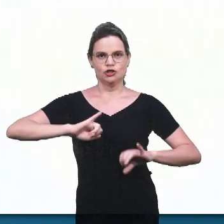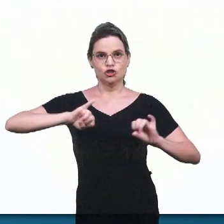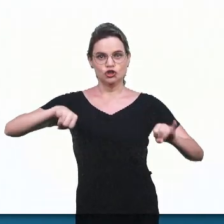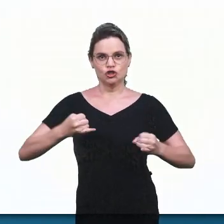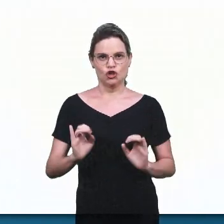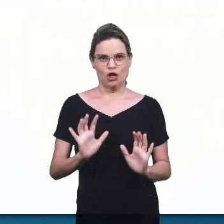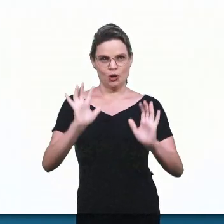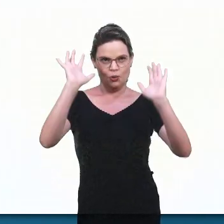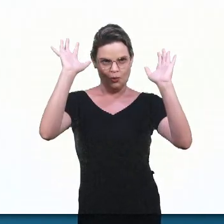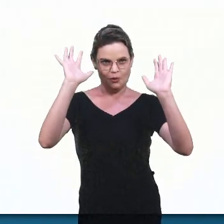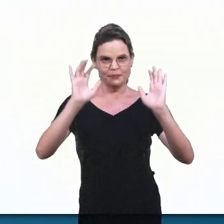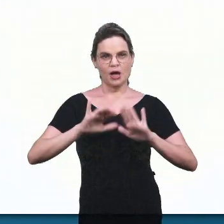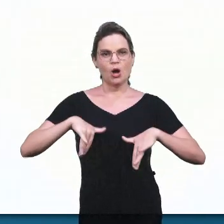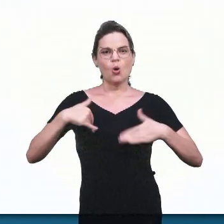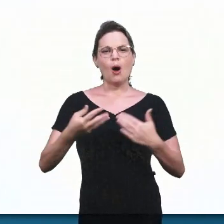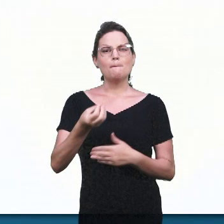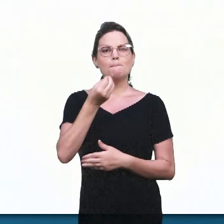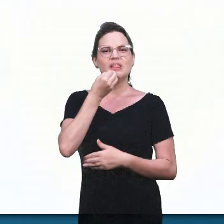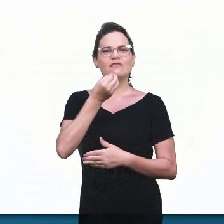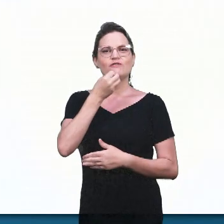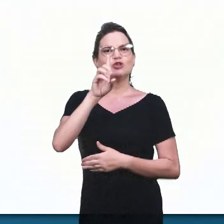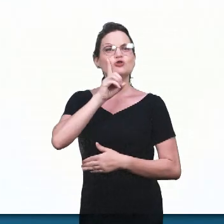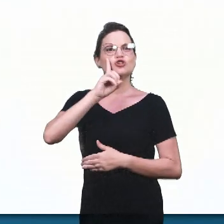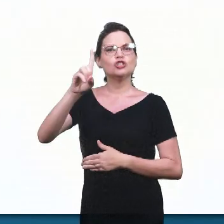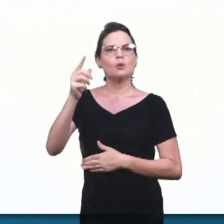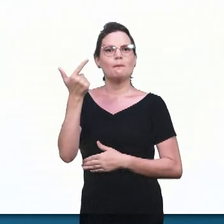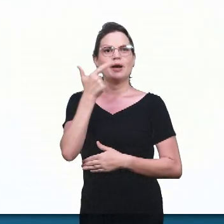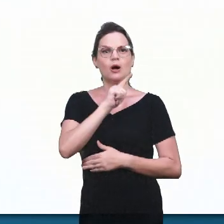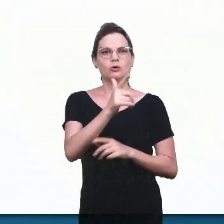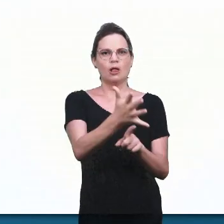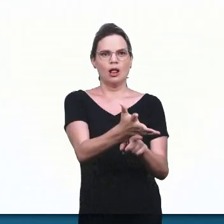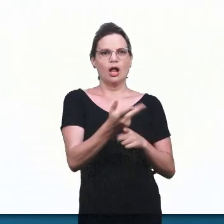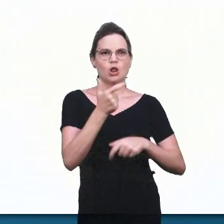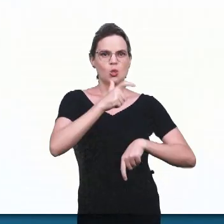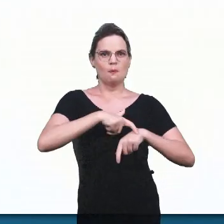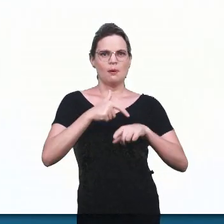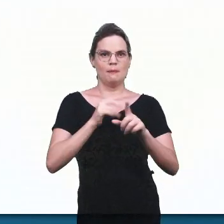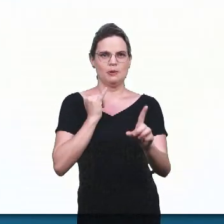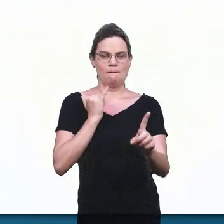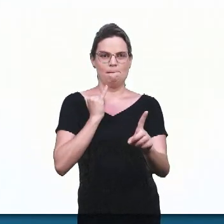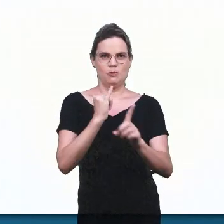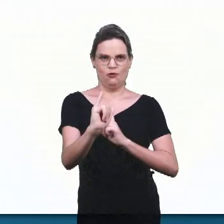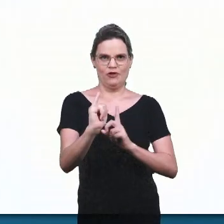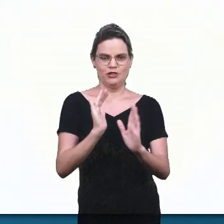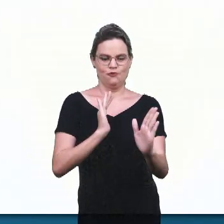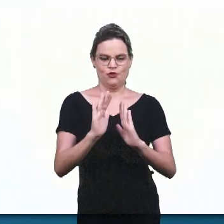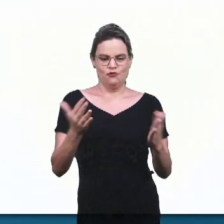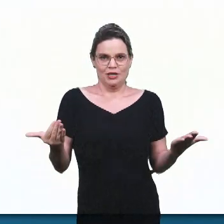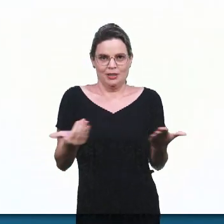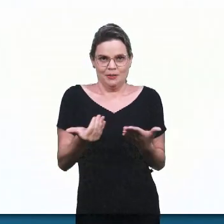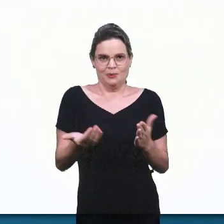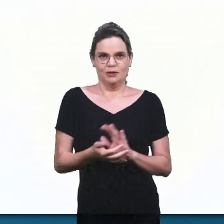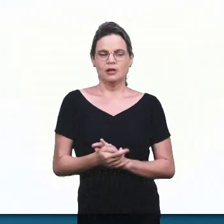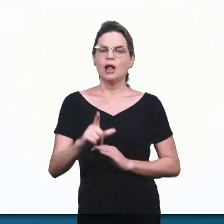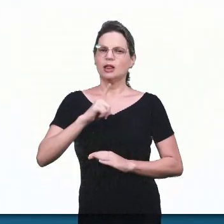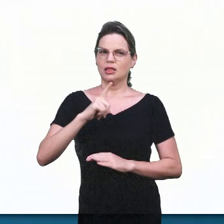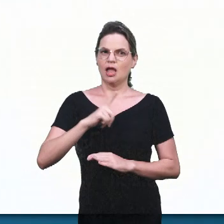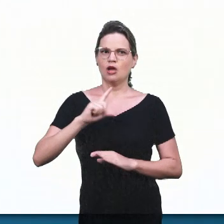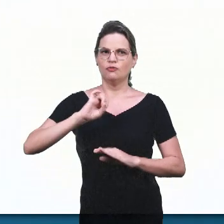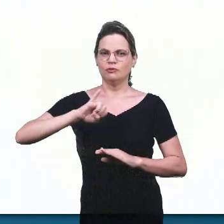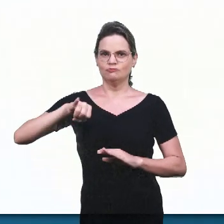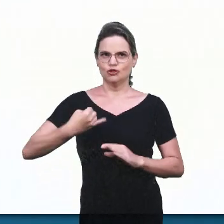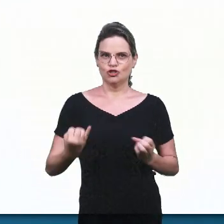le bénéfice de la part de Dieu pour toucher l'Empire au moment prophétique actuel vécu par l'Église? Donc, il y a